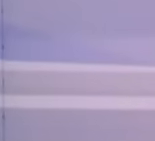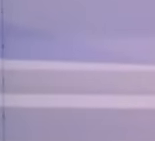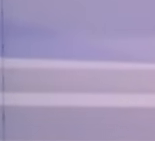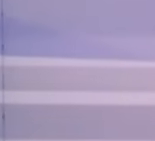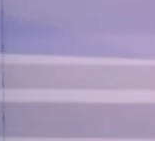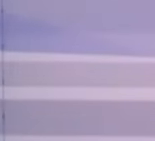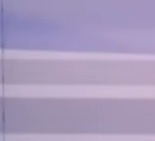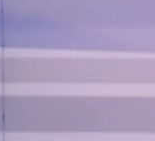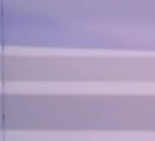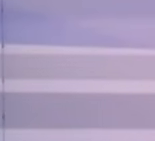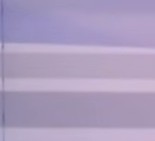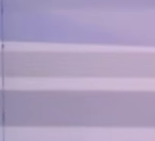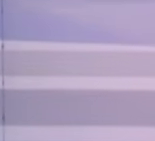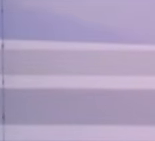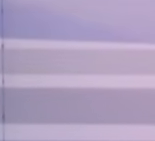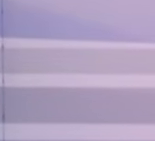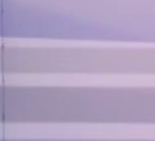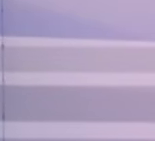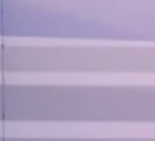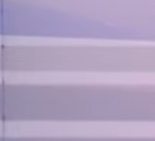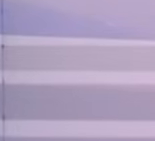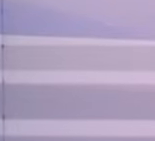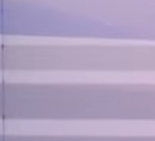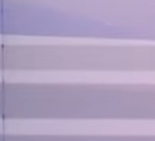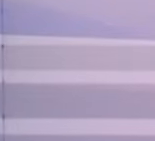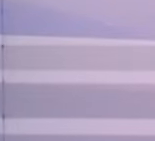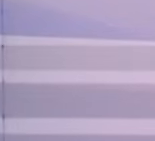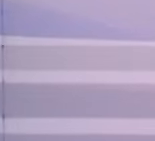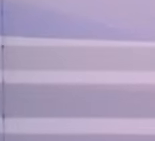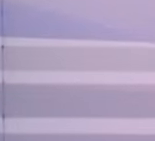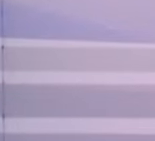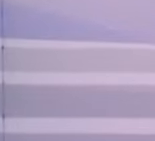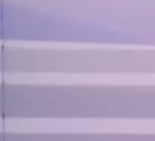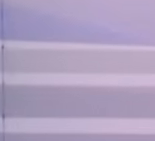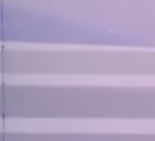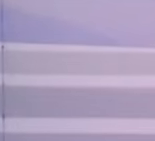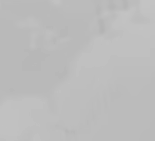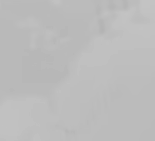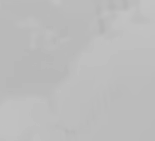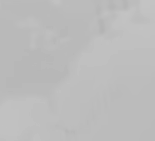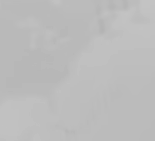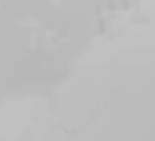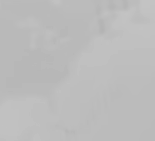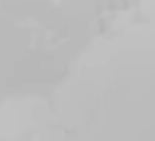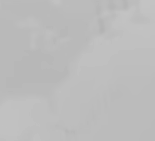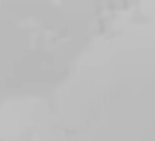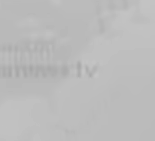samahan nyo kami sa GMA Pinoy TV at www.gmanews.tv.